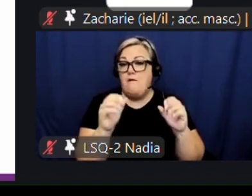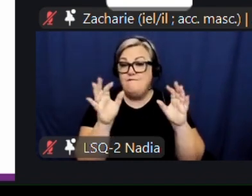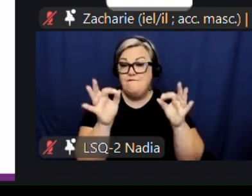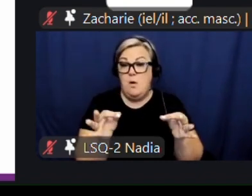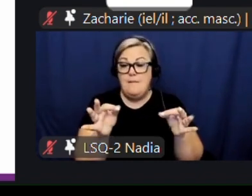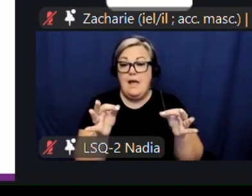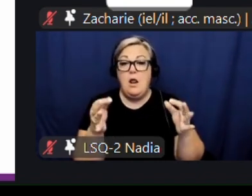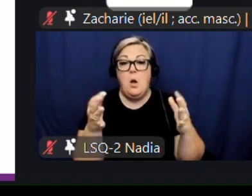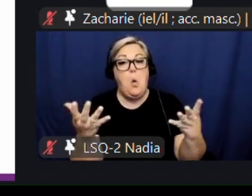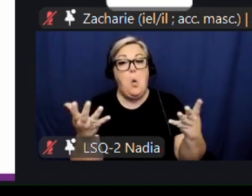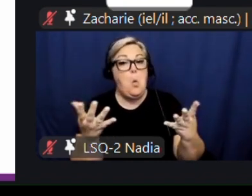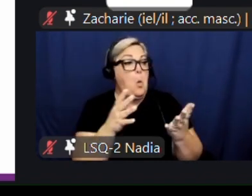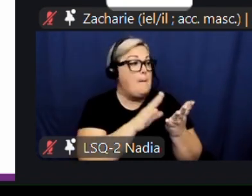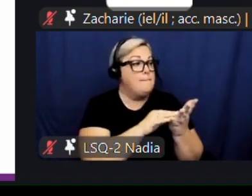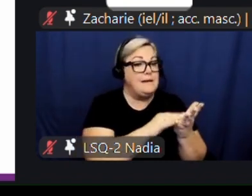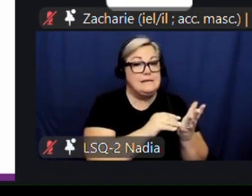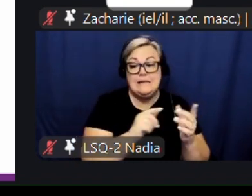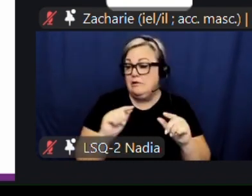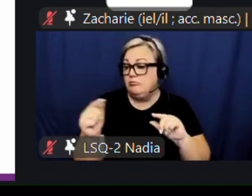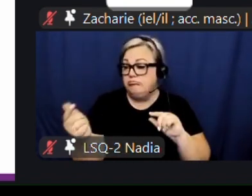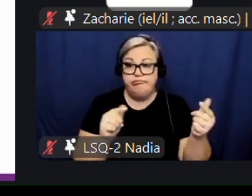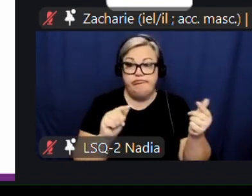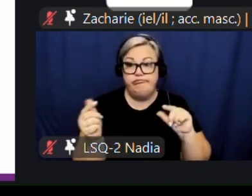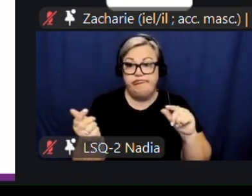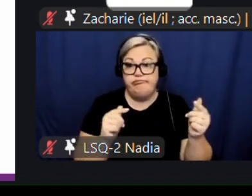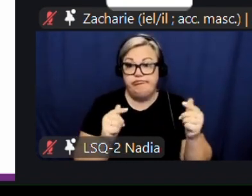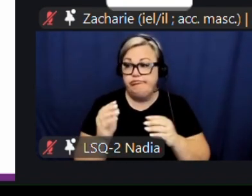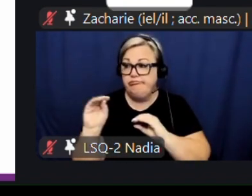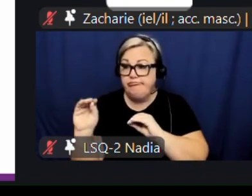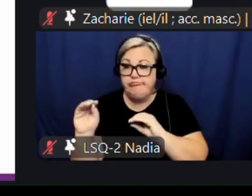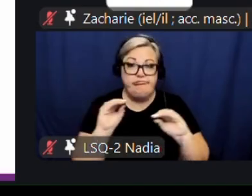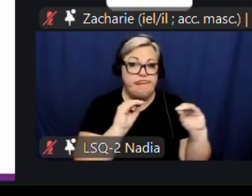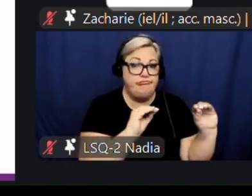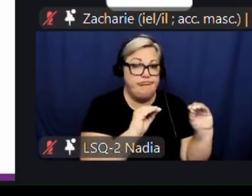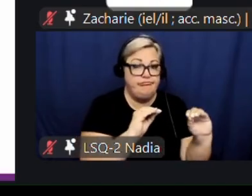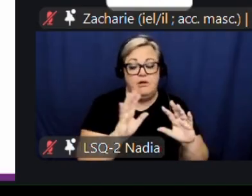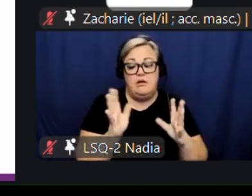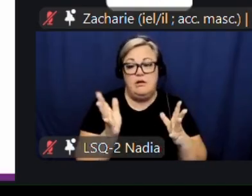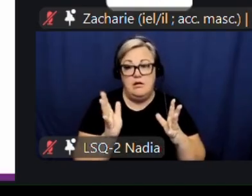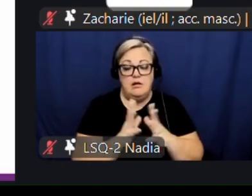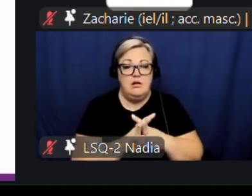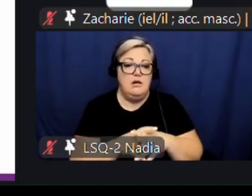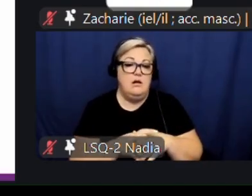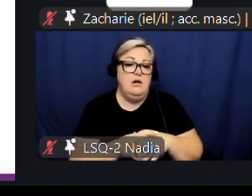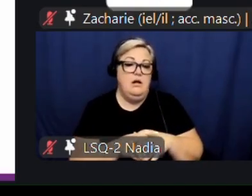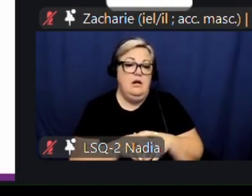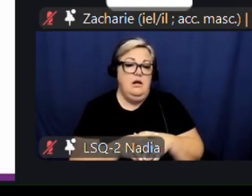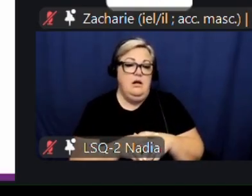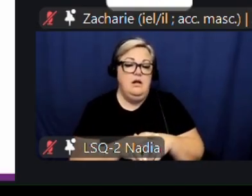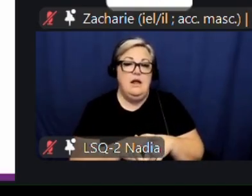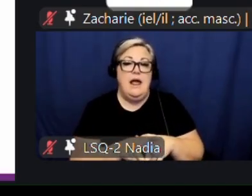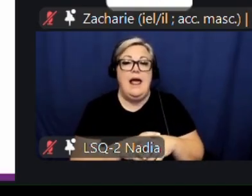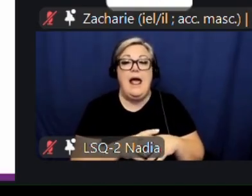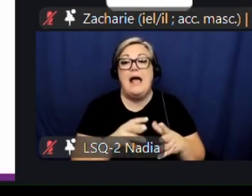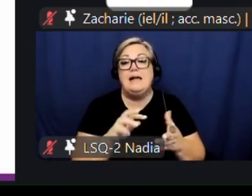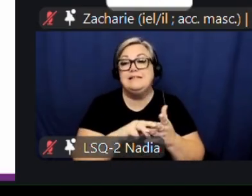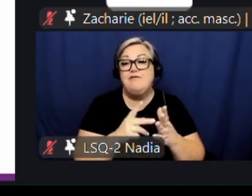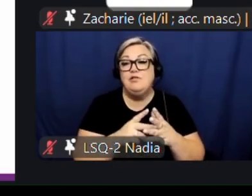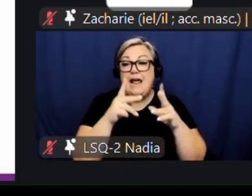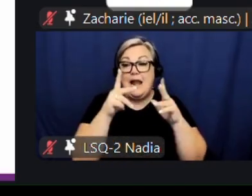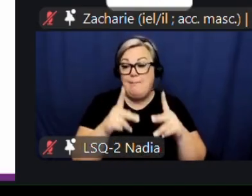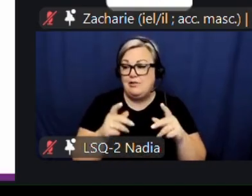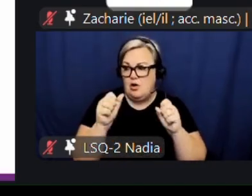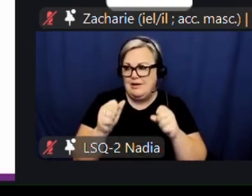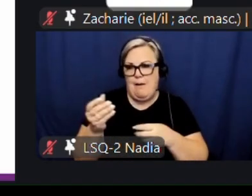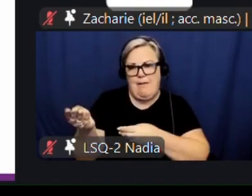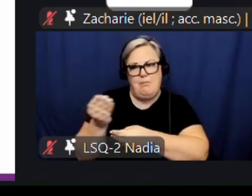faire par l'apprentissage par les pairs, notamment à travers des communautés de pratique. Euh, Ça, c'est bien parce que ça permet aux personnes d'échanger